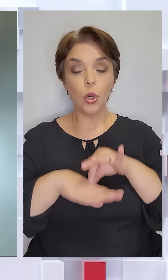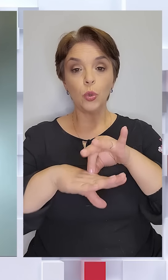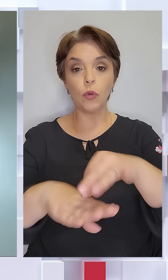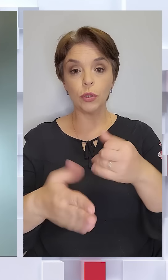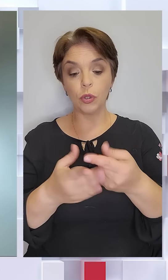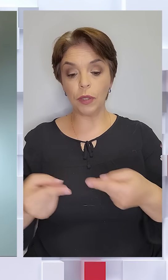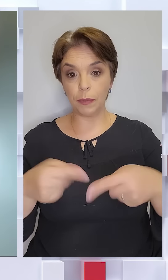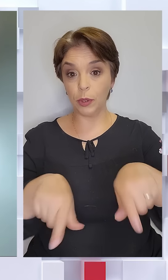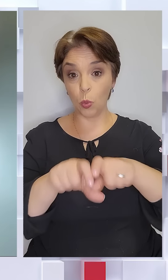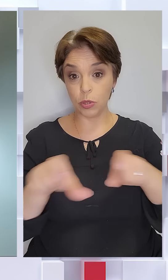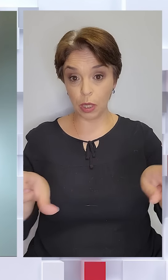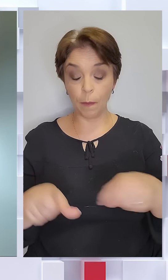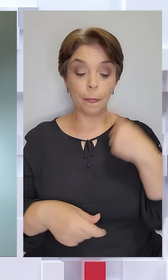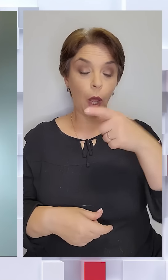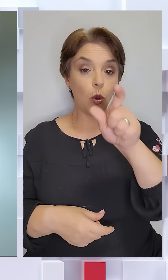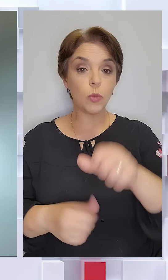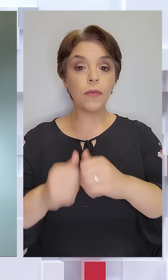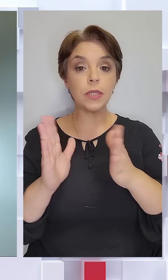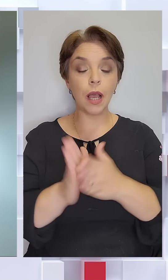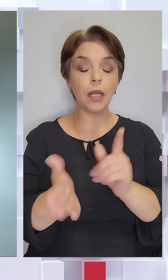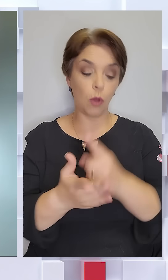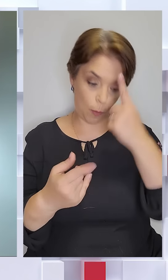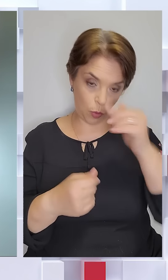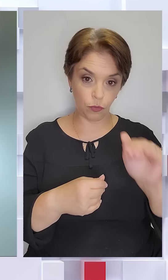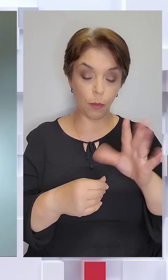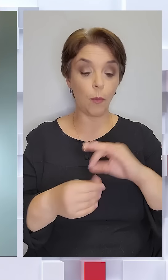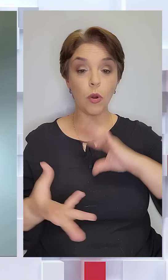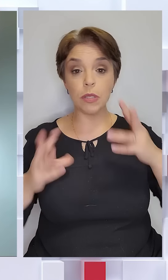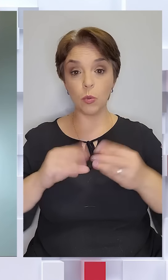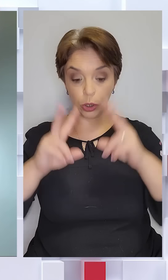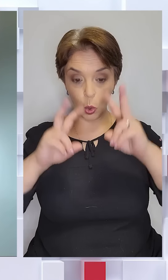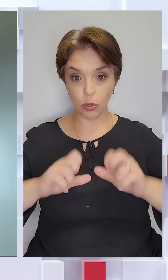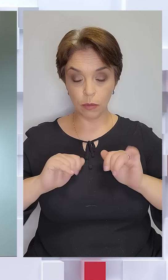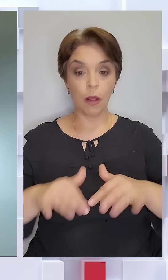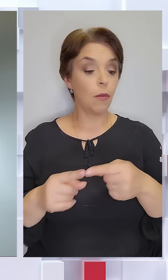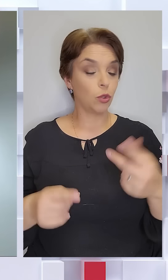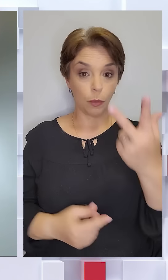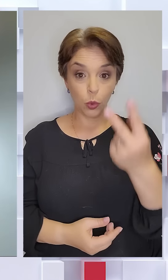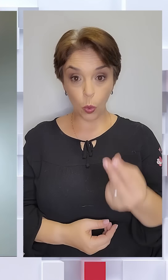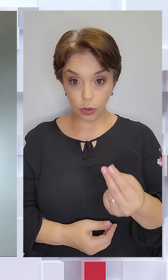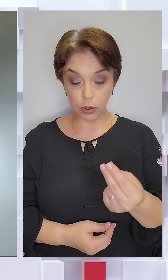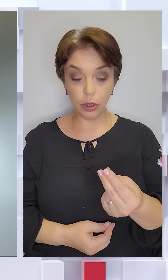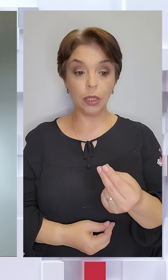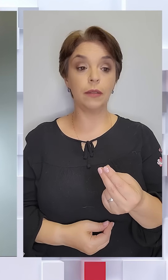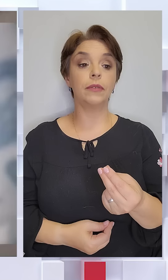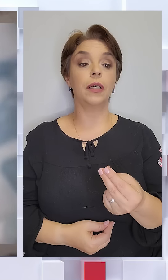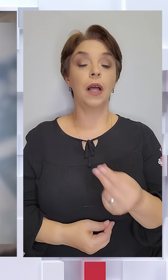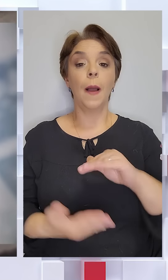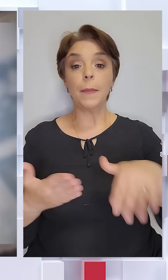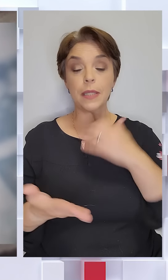до відповідних установ. Особу взагалі мають проінформувати про результат розгляду протягом 3 днів після прийняття